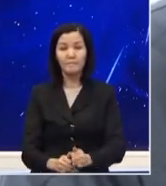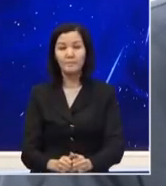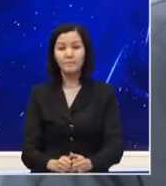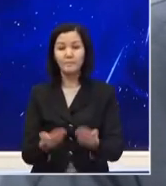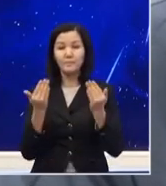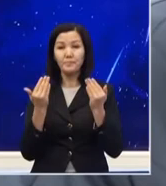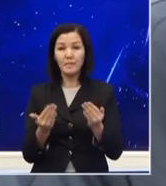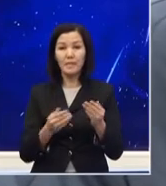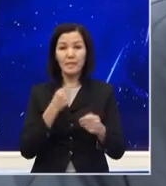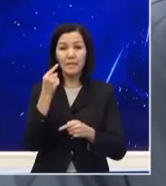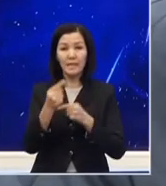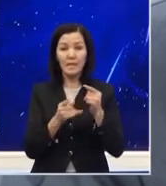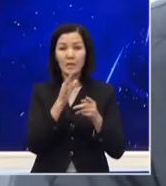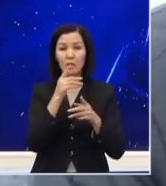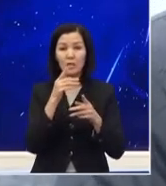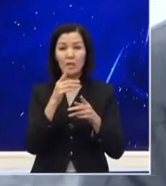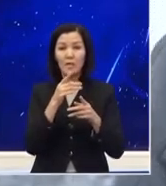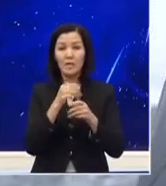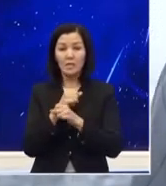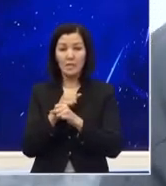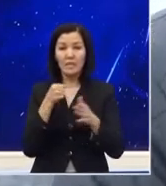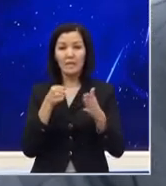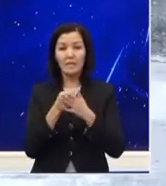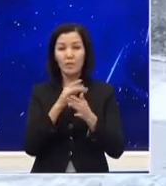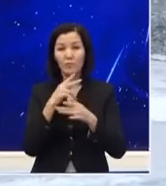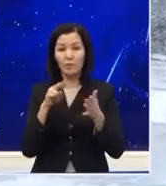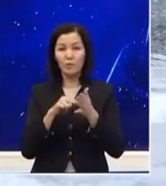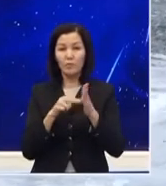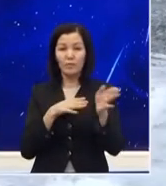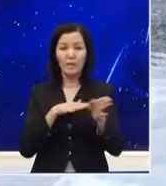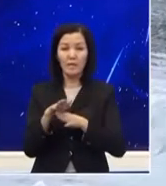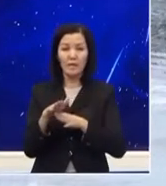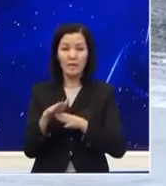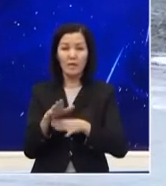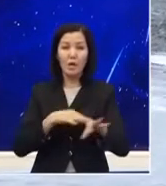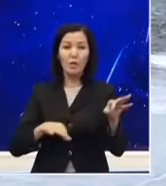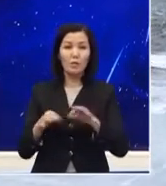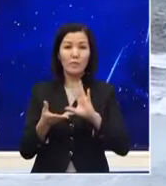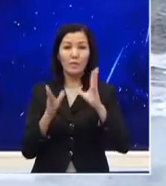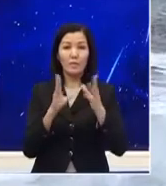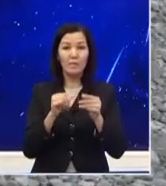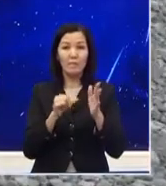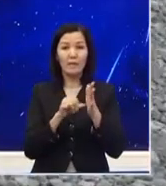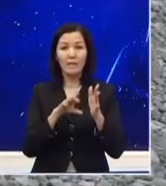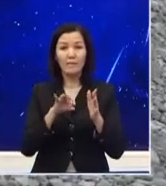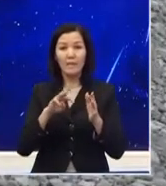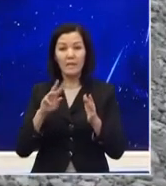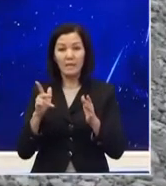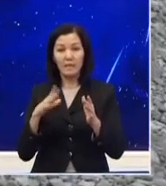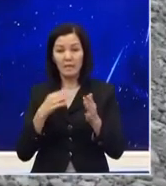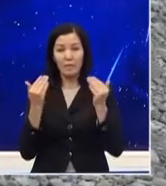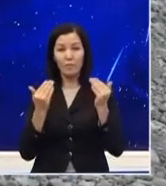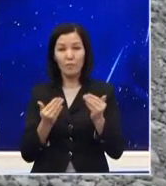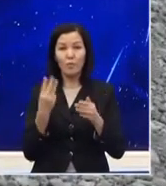Енді келесі сезонға дейін бірталай жұмыстар атқарылу көзделіп отыр. Айта кетейік, жобаның жалпы құны 6 миллиардтан аса.